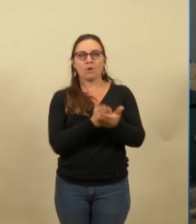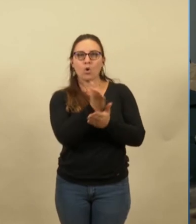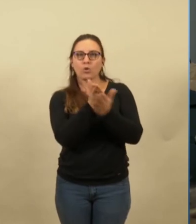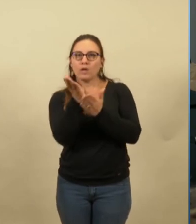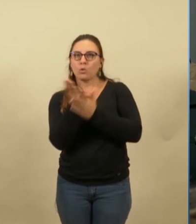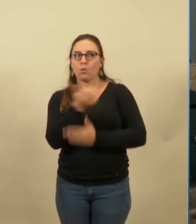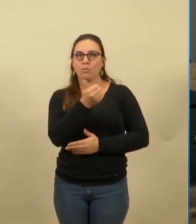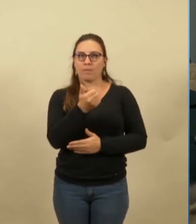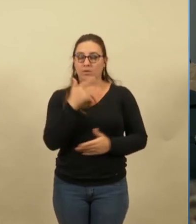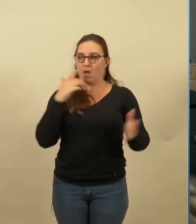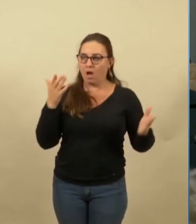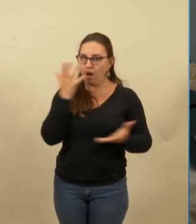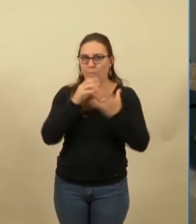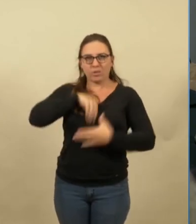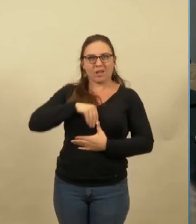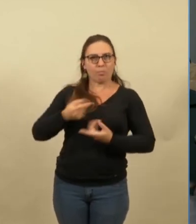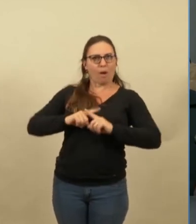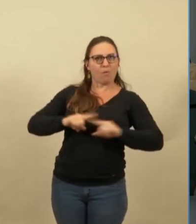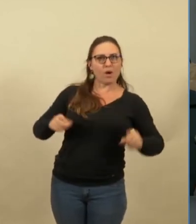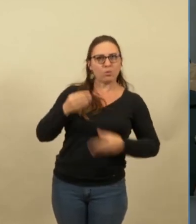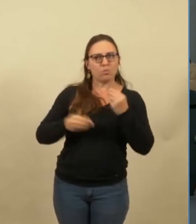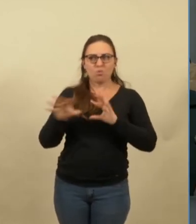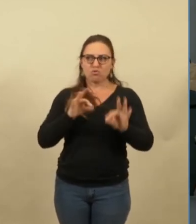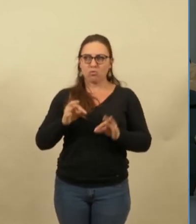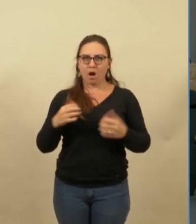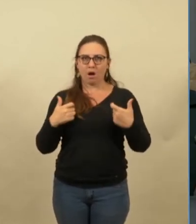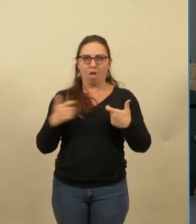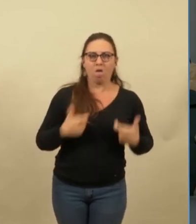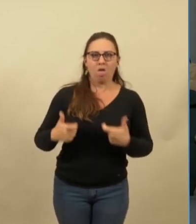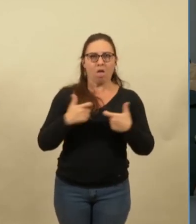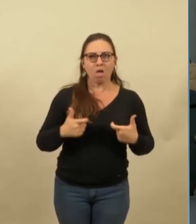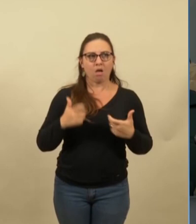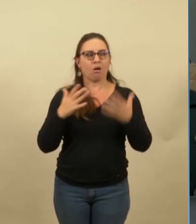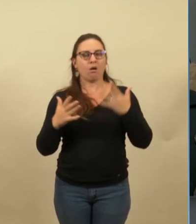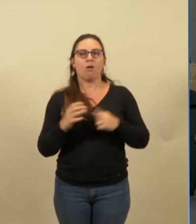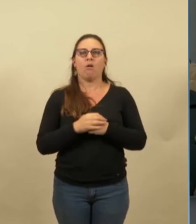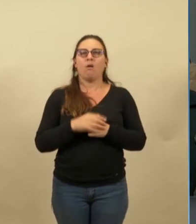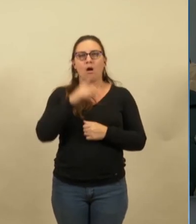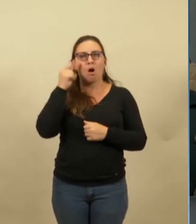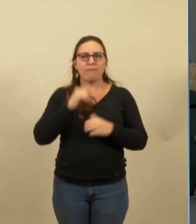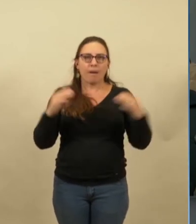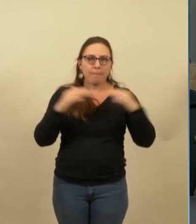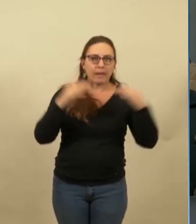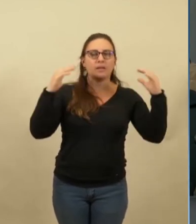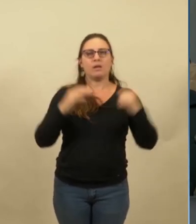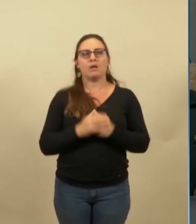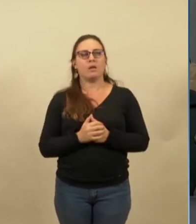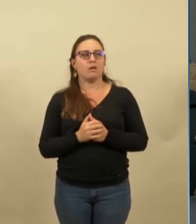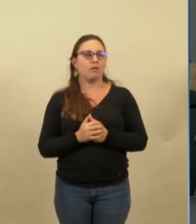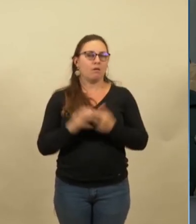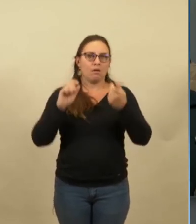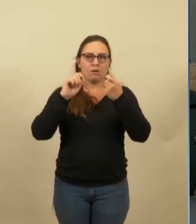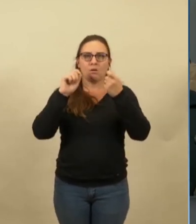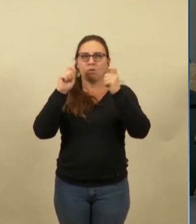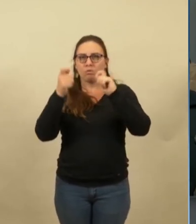leur capacité de choix les questions de parité les questions de de changement de